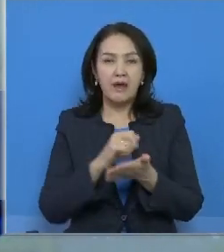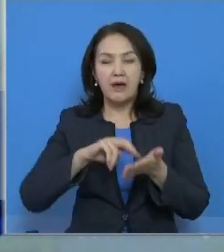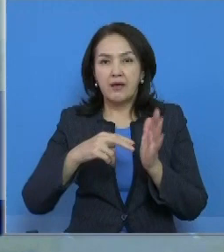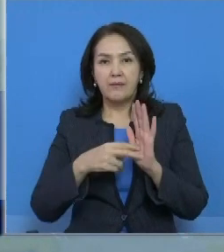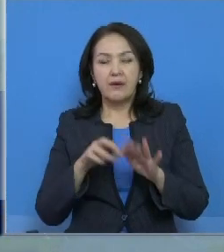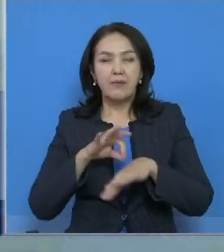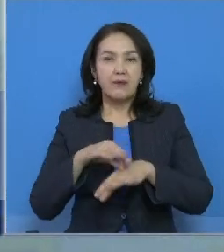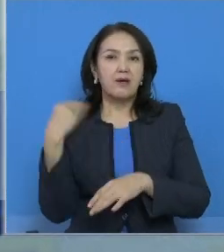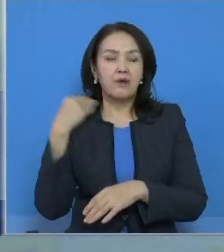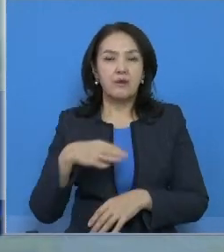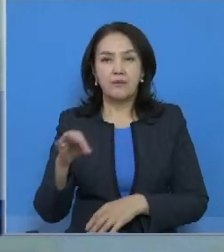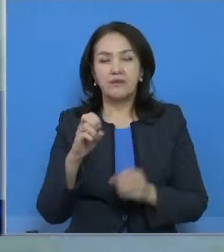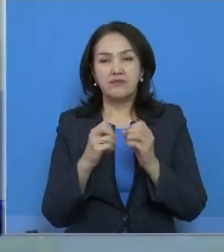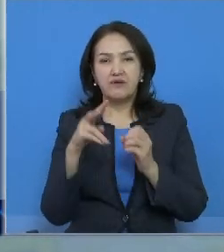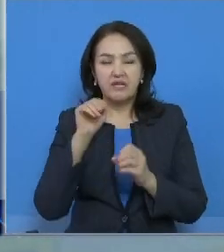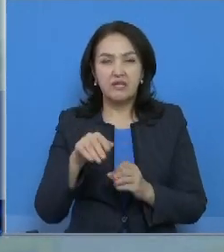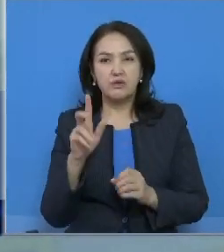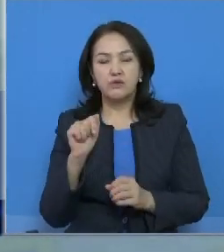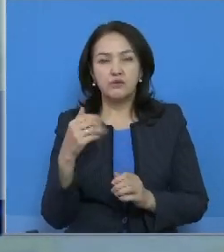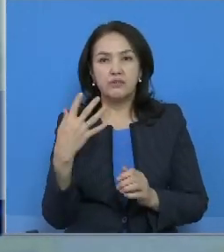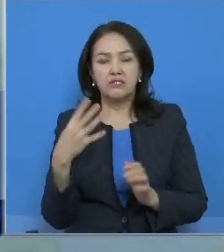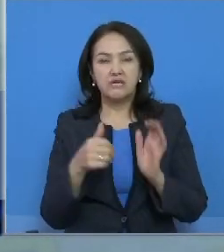Актюбинской области в размере 12146 тонн